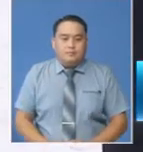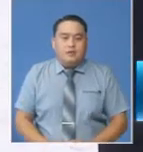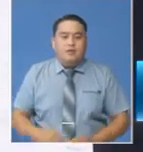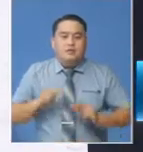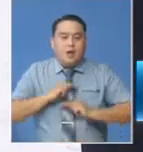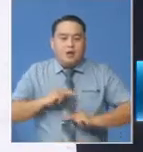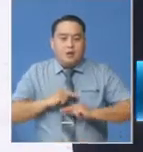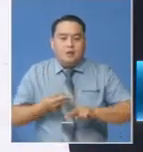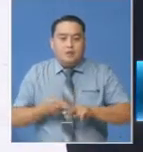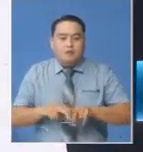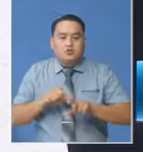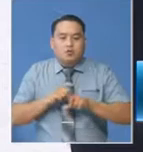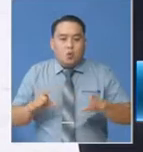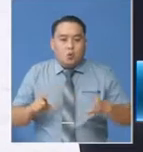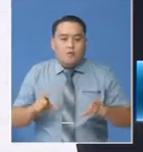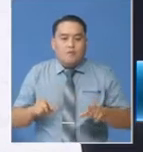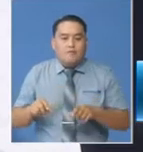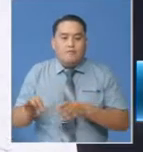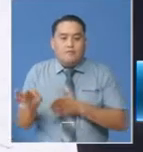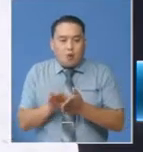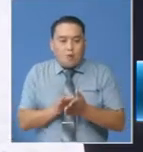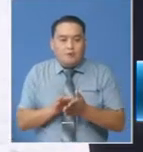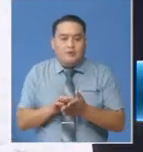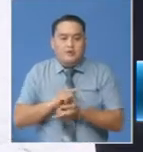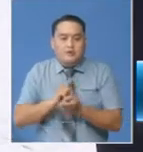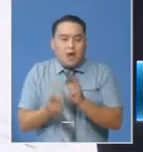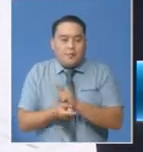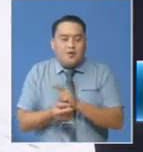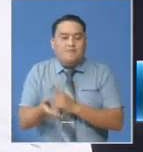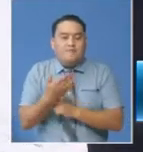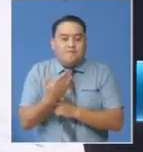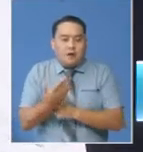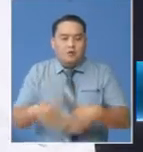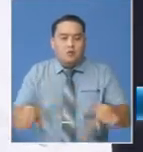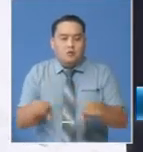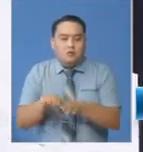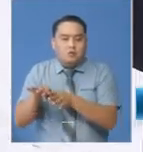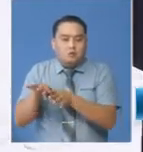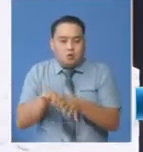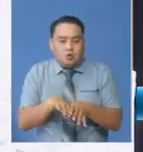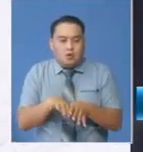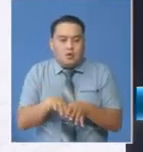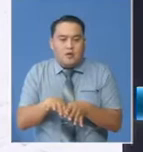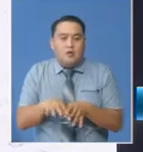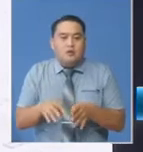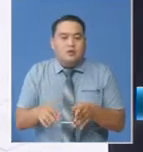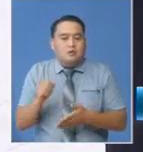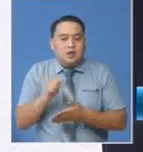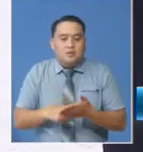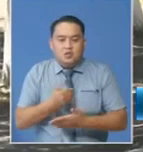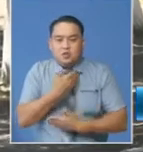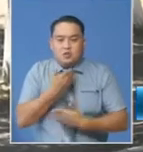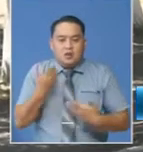Сотрудники этого учебного заведения все вовремя заменили. И герб, и флаг соответствуют всем новым стандартам. Никаких замечаний